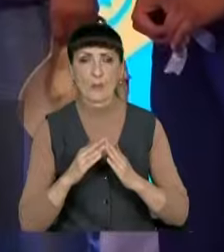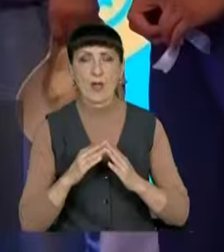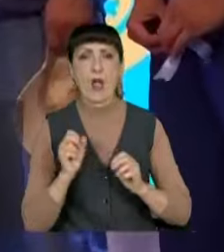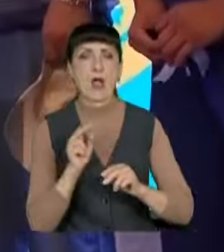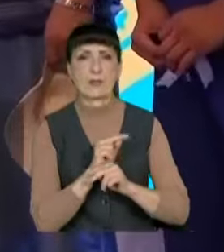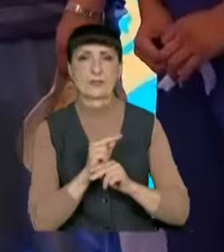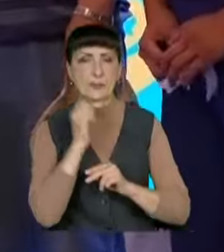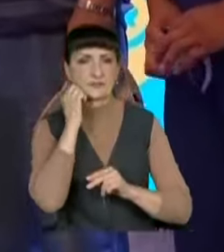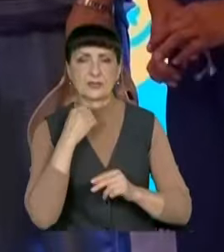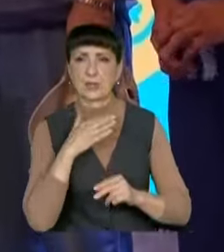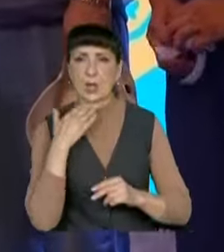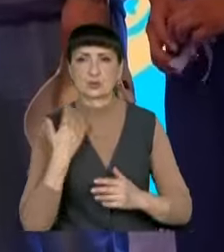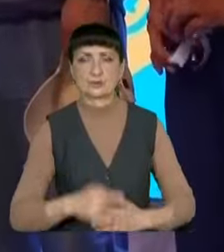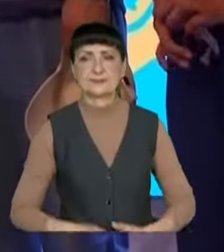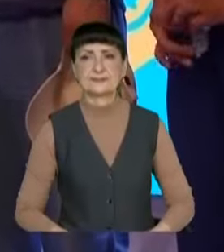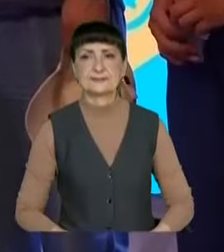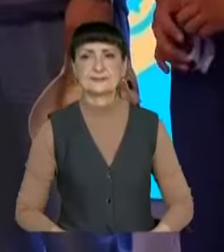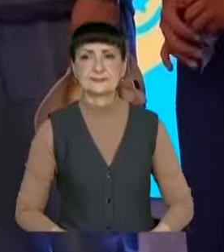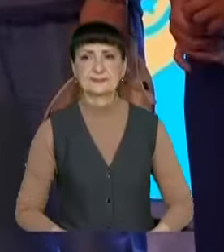ремонтировать поврежденные.